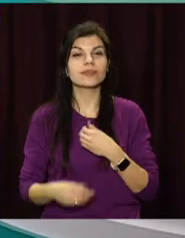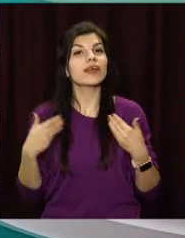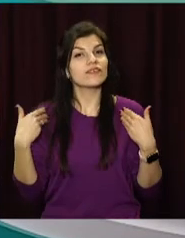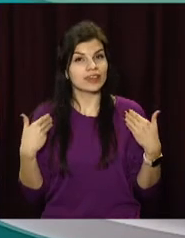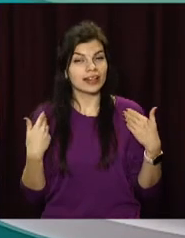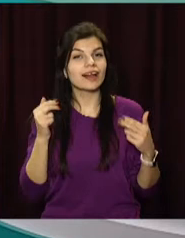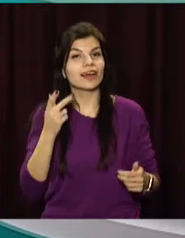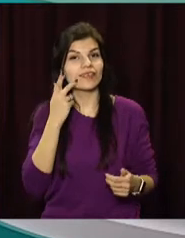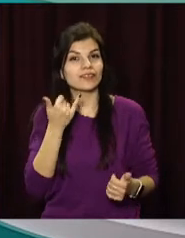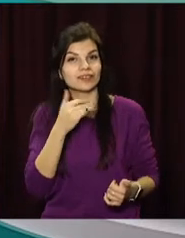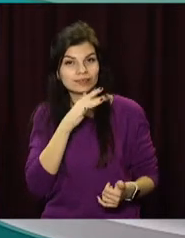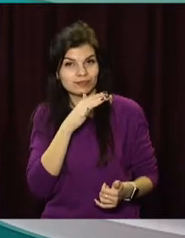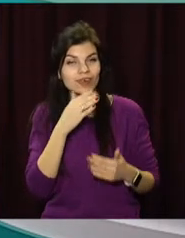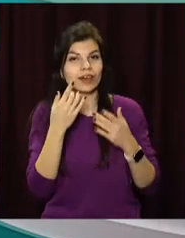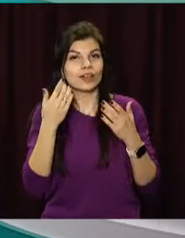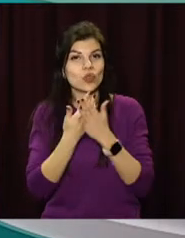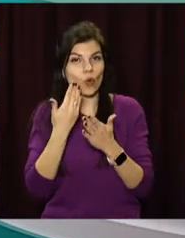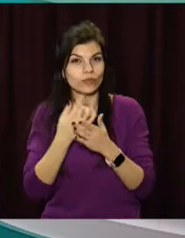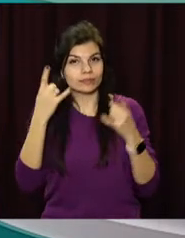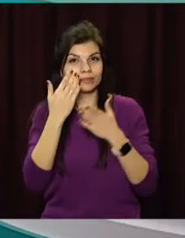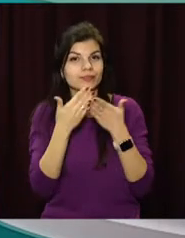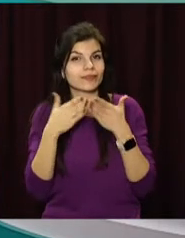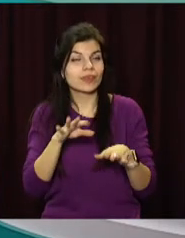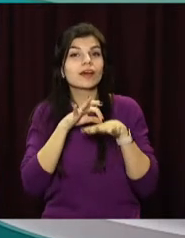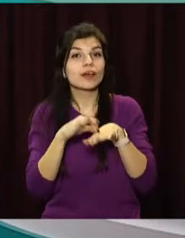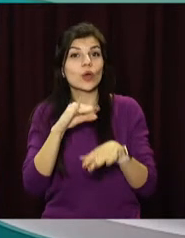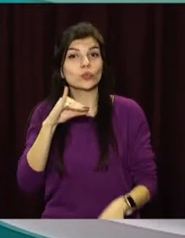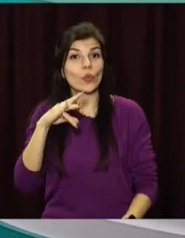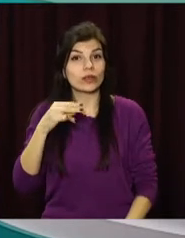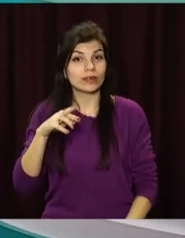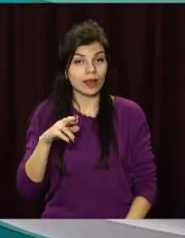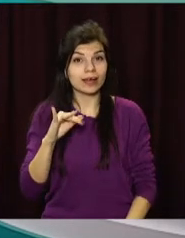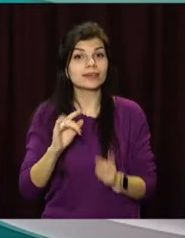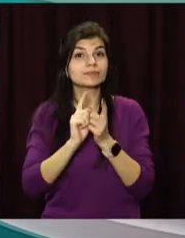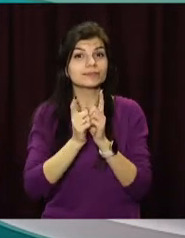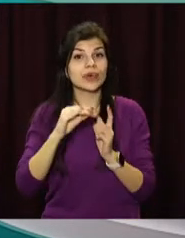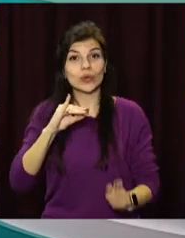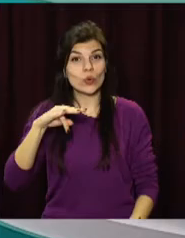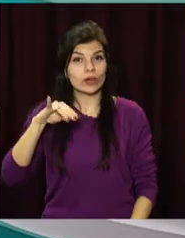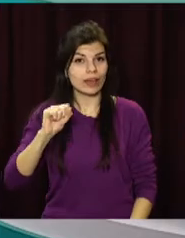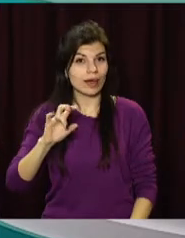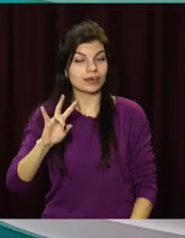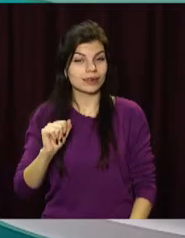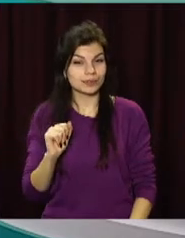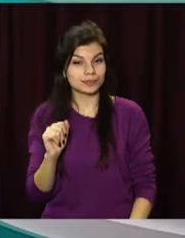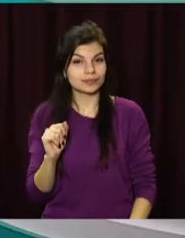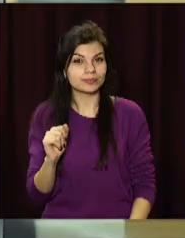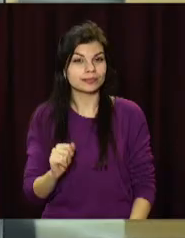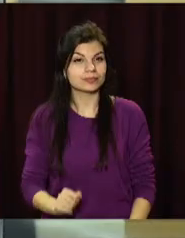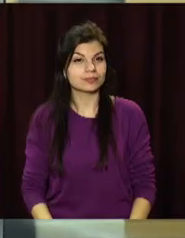Вітаю, як завжди, у цій порі новини на відкритому. У студії для вас працюватиму я, Юлія Демченко, та сурдоперекладачка Юліана Пуговкіна.